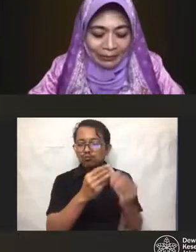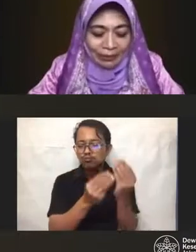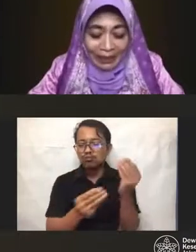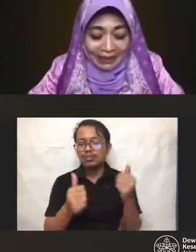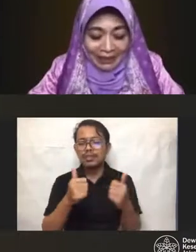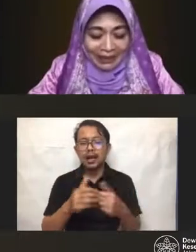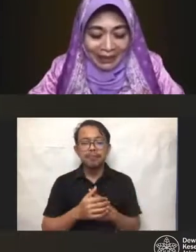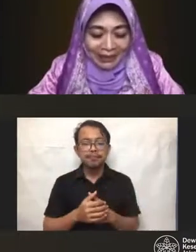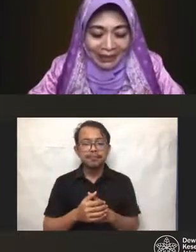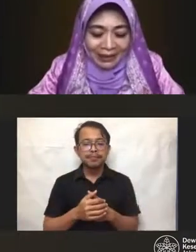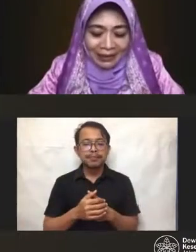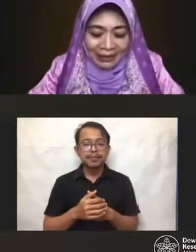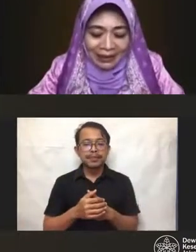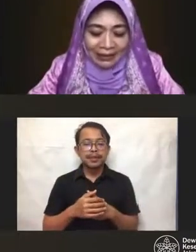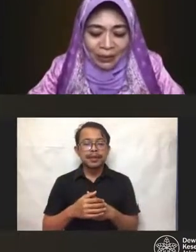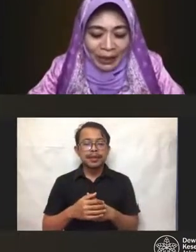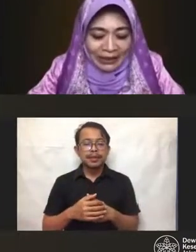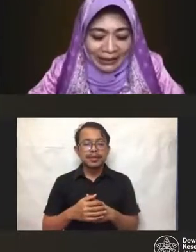kuat,